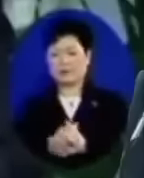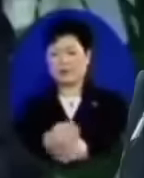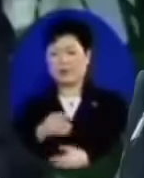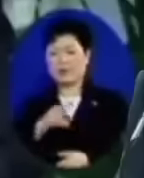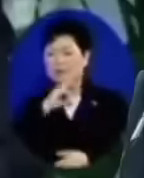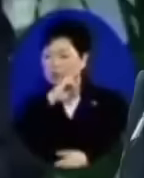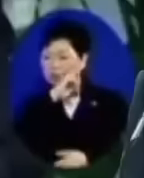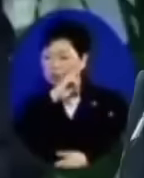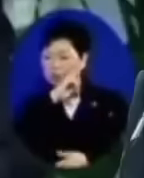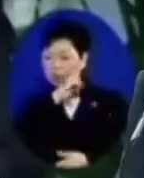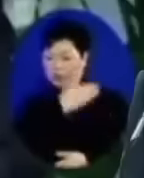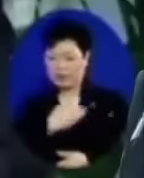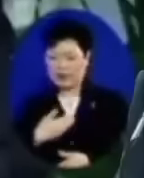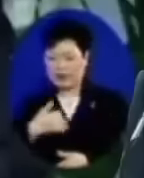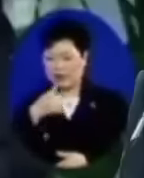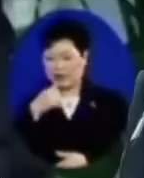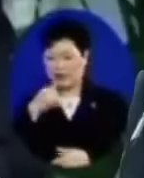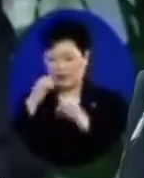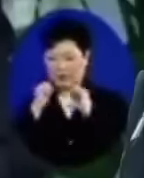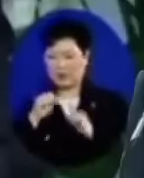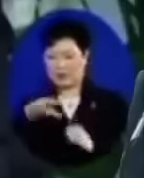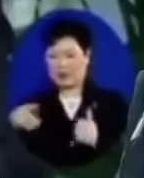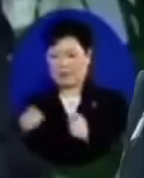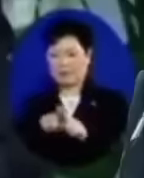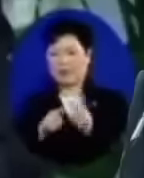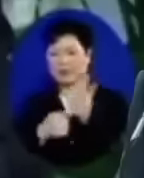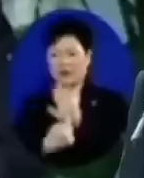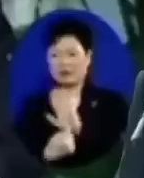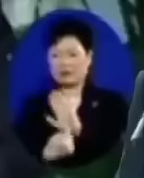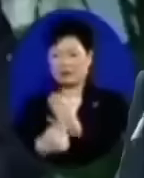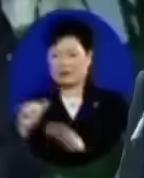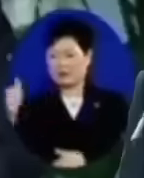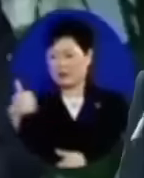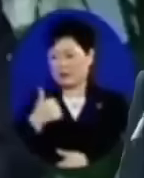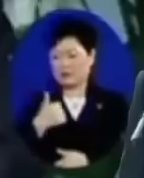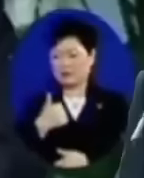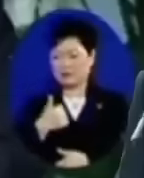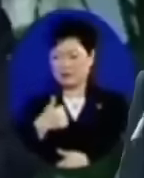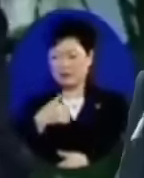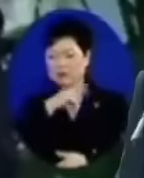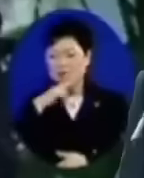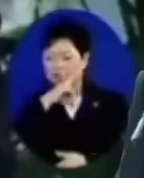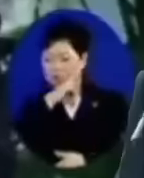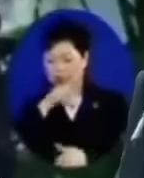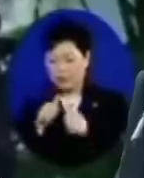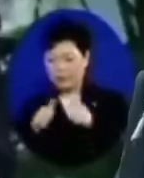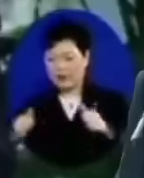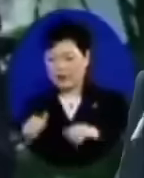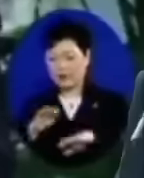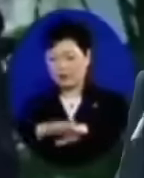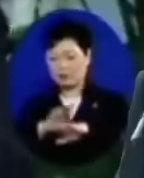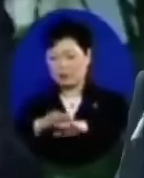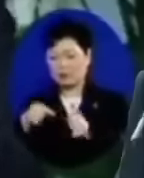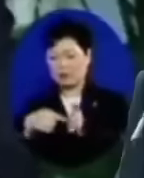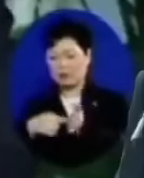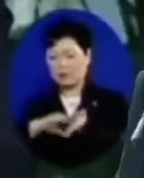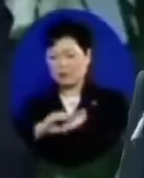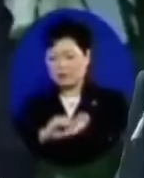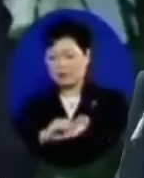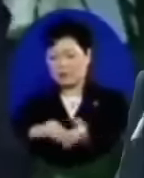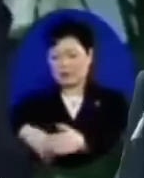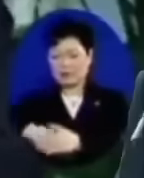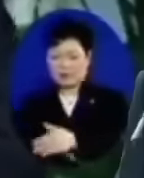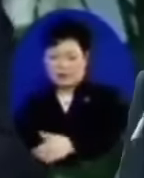곳에 함께 나타나셨습니다. 그리고 도마를 보고 도마야 와서 내 손에 못자국에 손을 넣어보고 옆구리에 손을